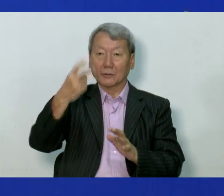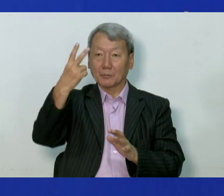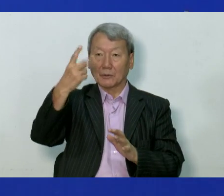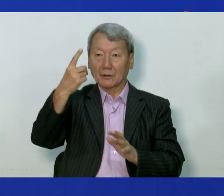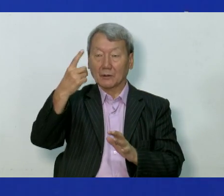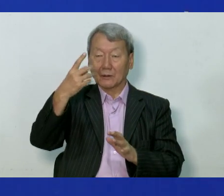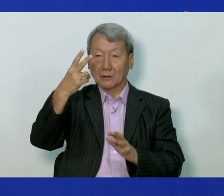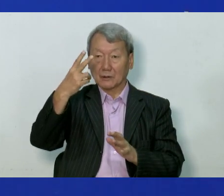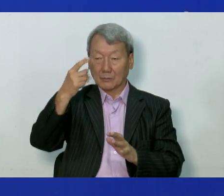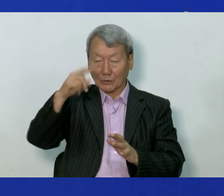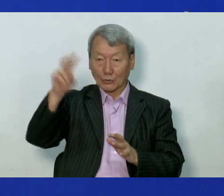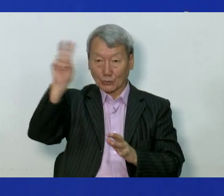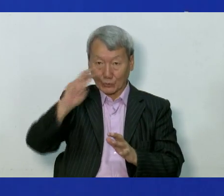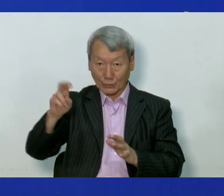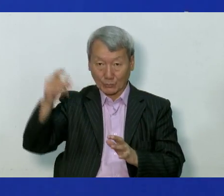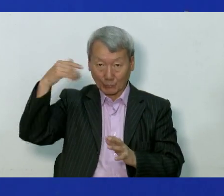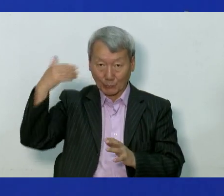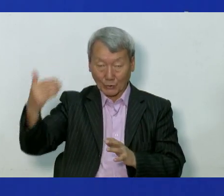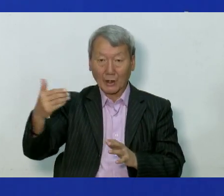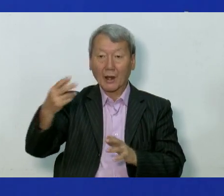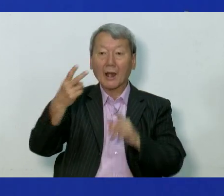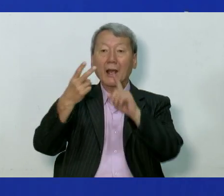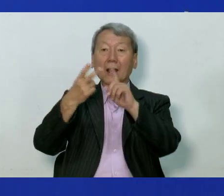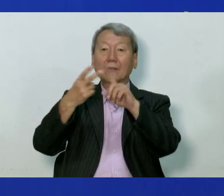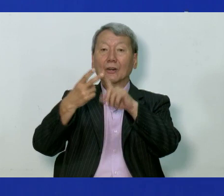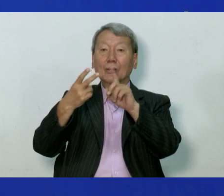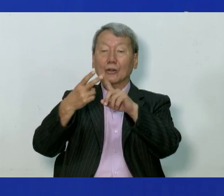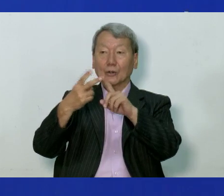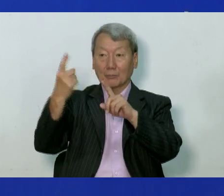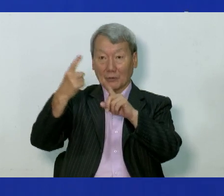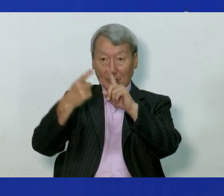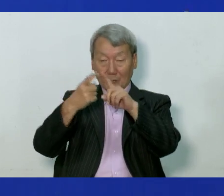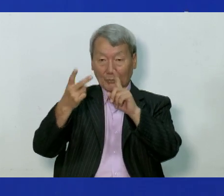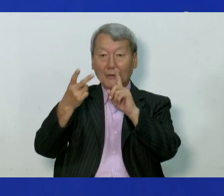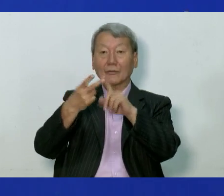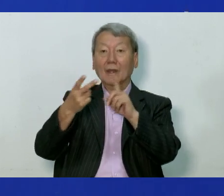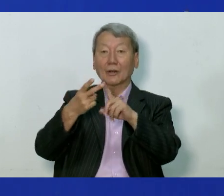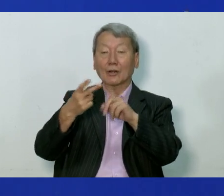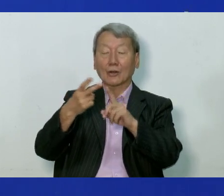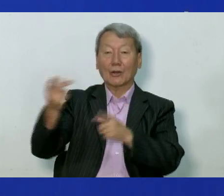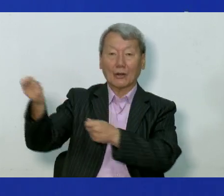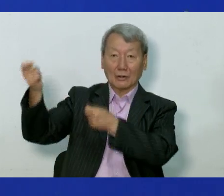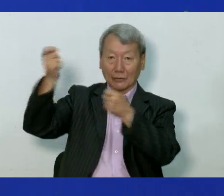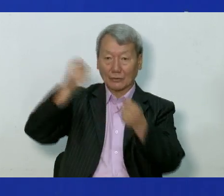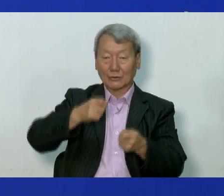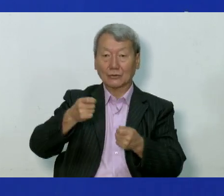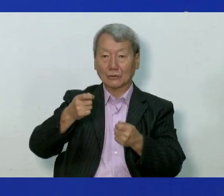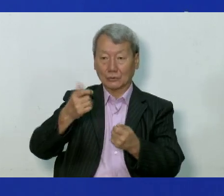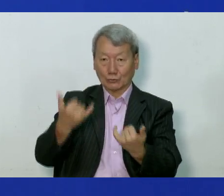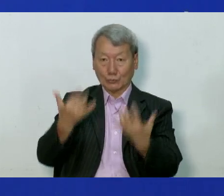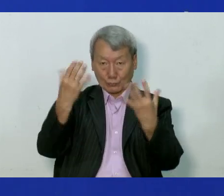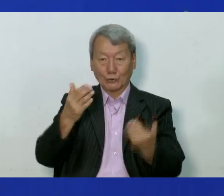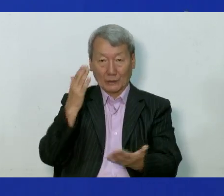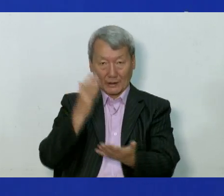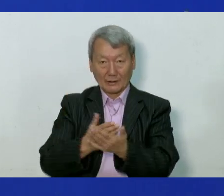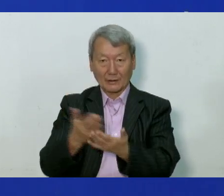241,9 миллион АКШ долларын түзгөн, эки транш келип тартылып түштү азыркы